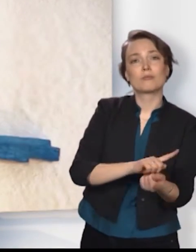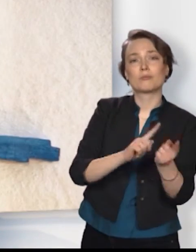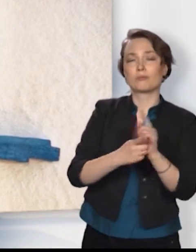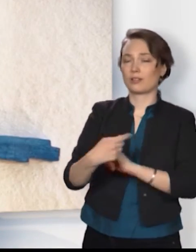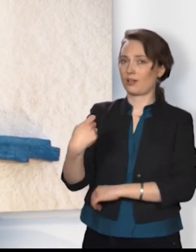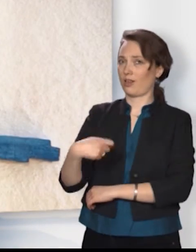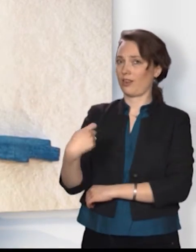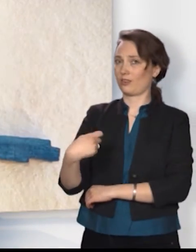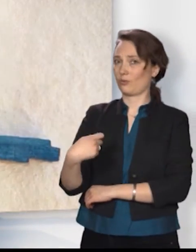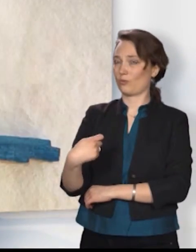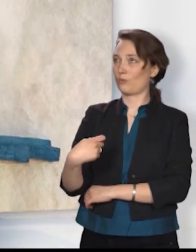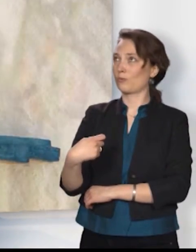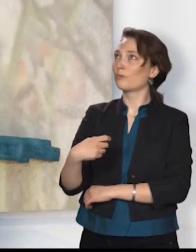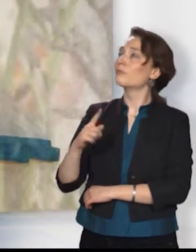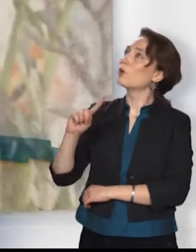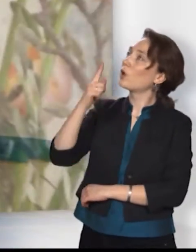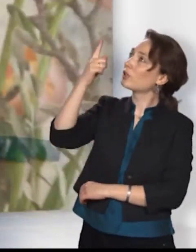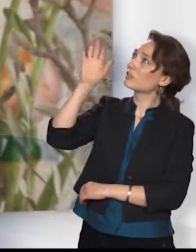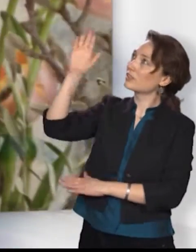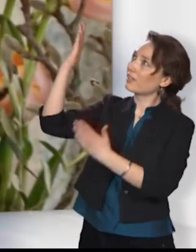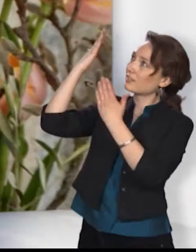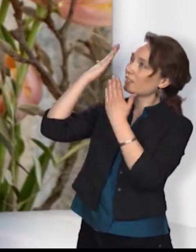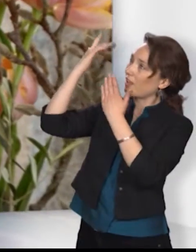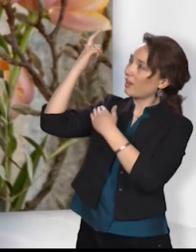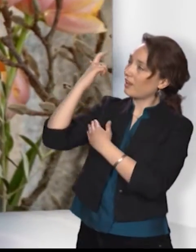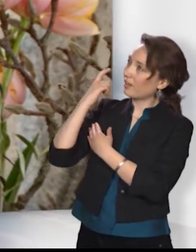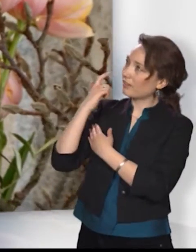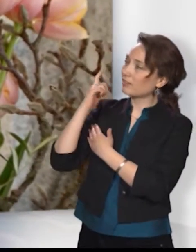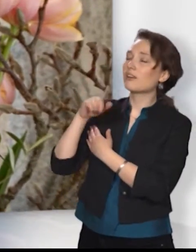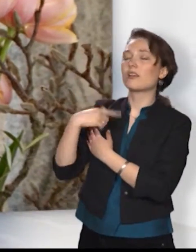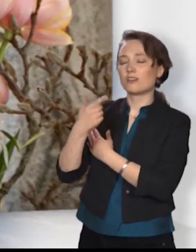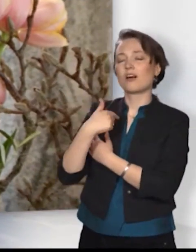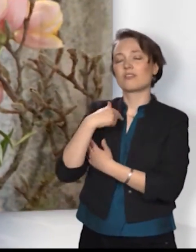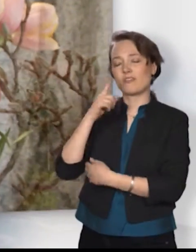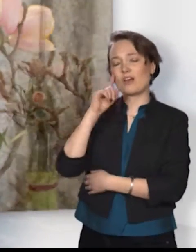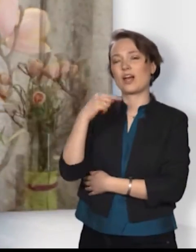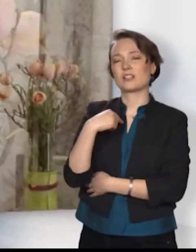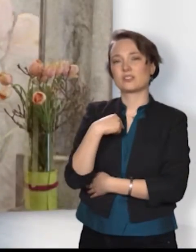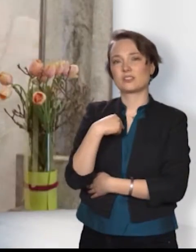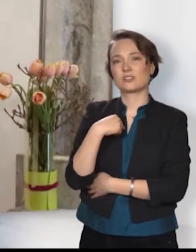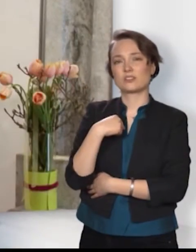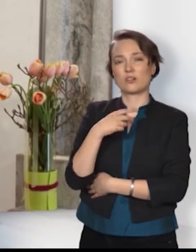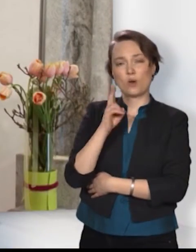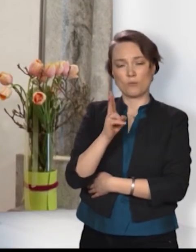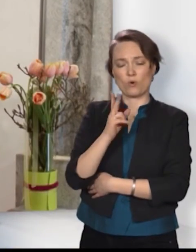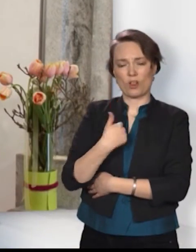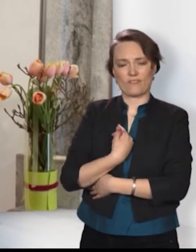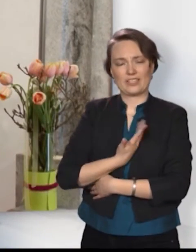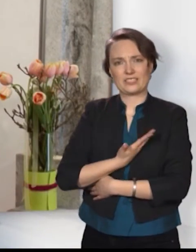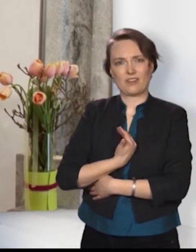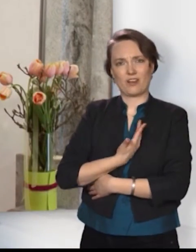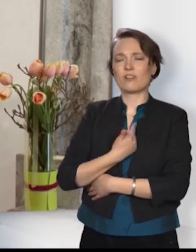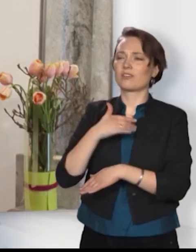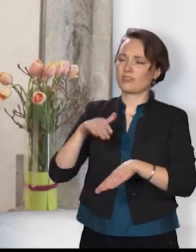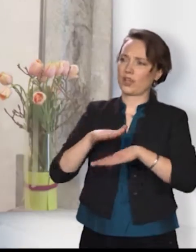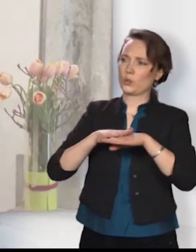des Höchsten wissen wir in getroster Verzweiflung nicht, wie unser Weg läuft, aber wohin